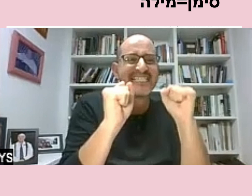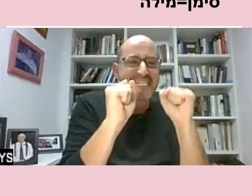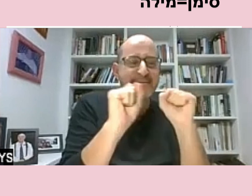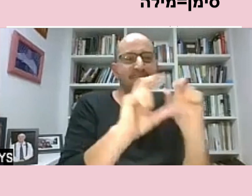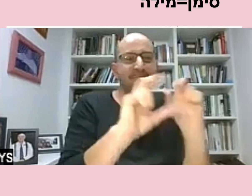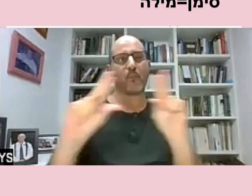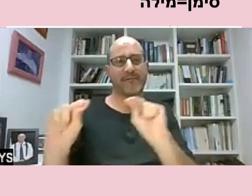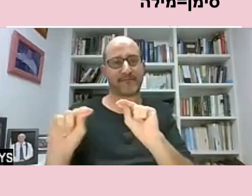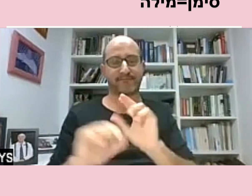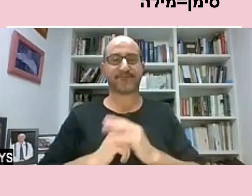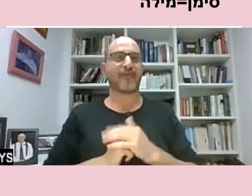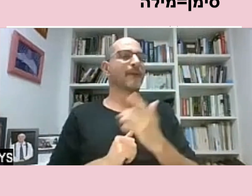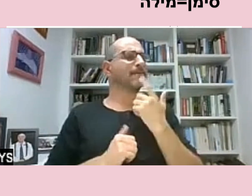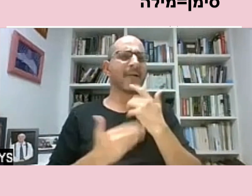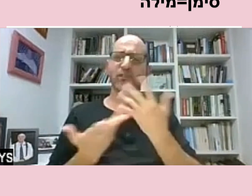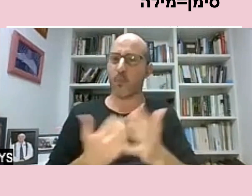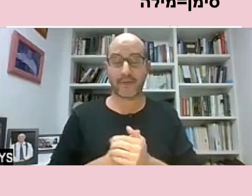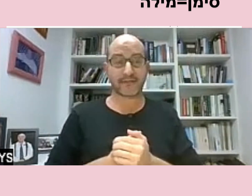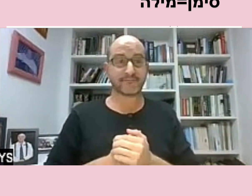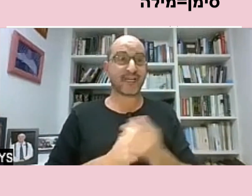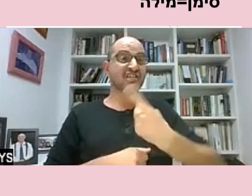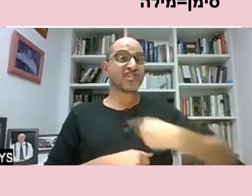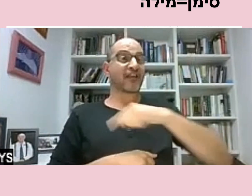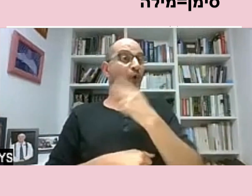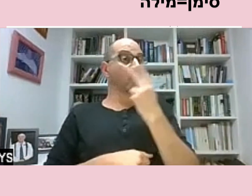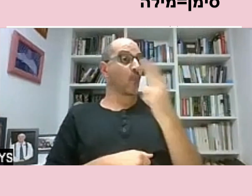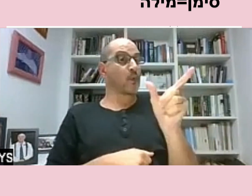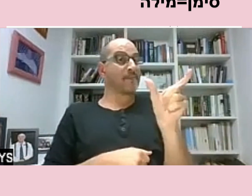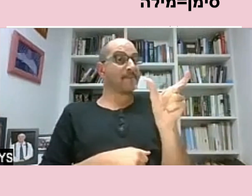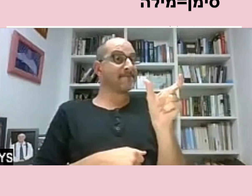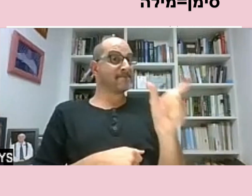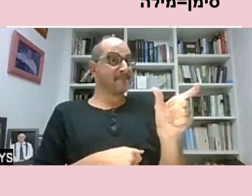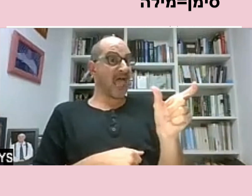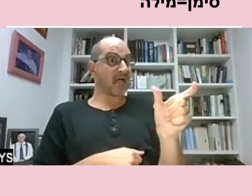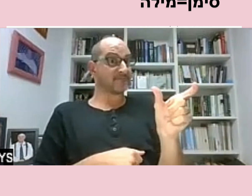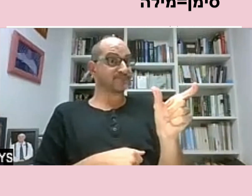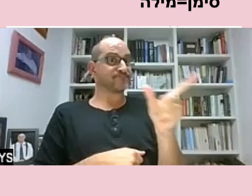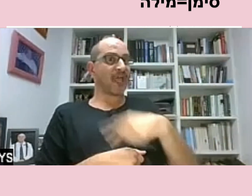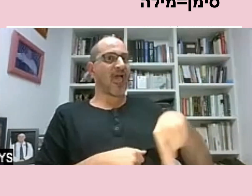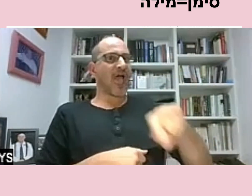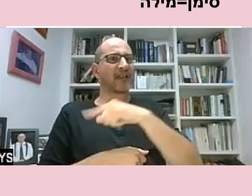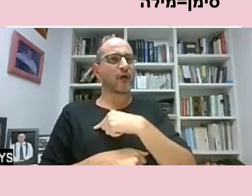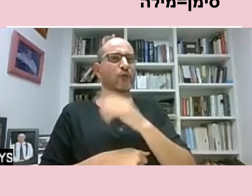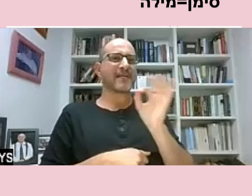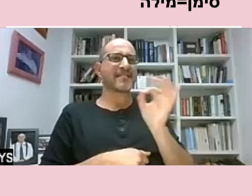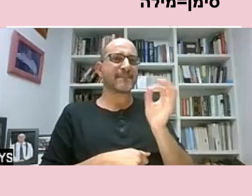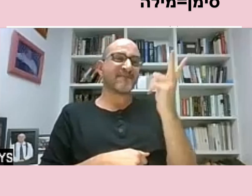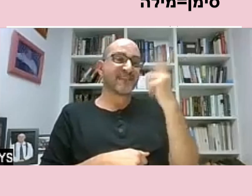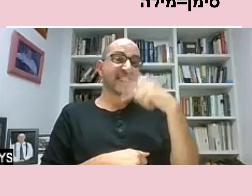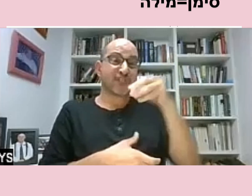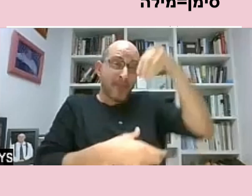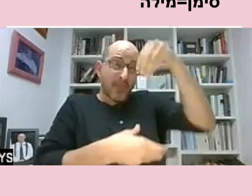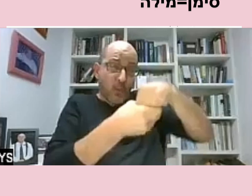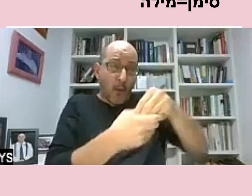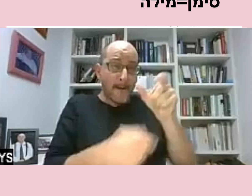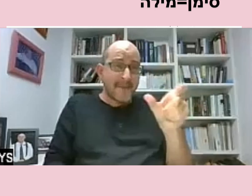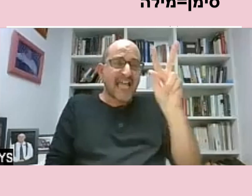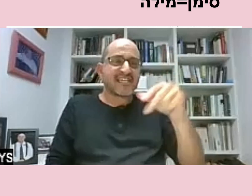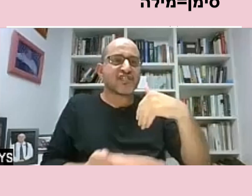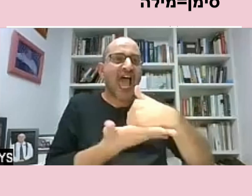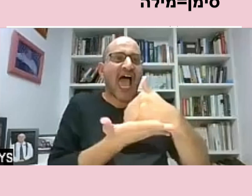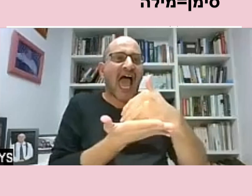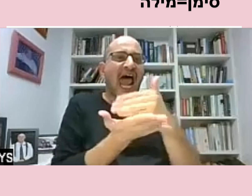אבל המאפיינים הבסיסיים הם דומים. מה זאת אומרת? כשאנחנו רואים מילה, אז אנחנו בעצם